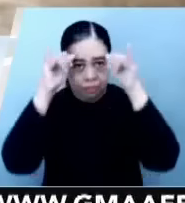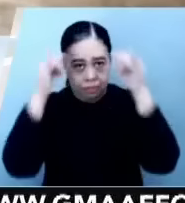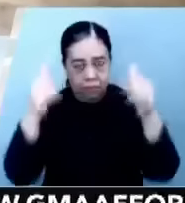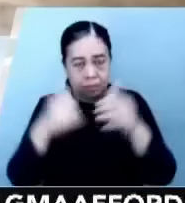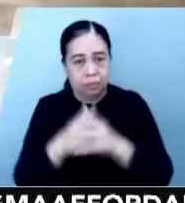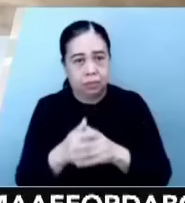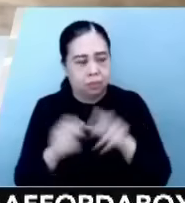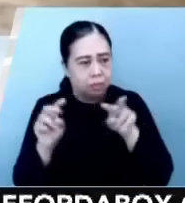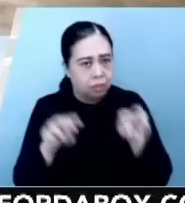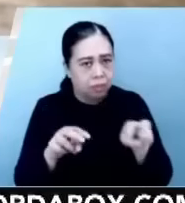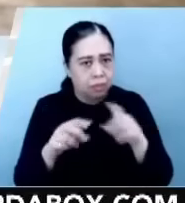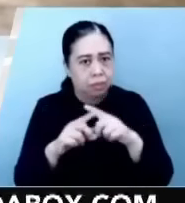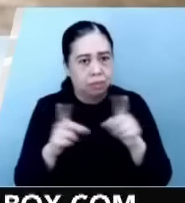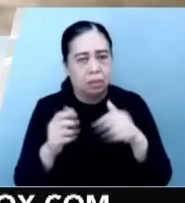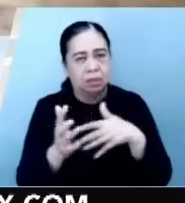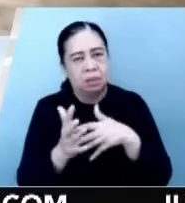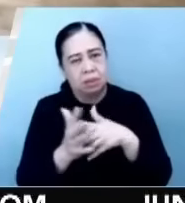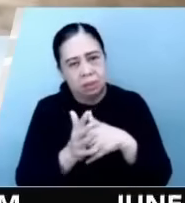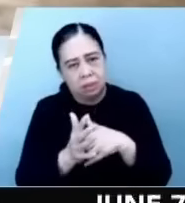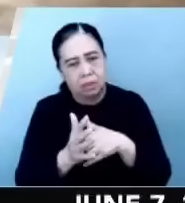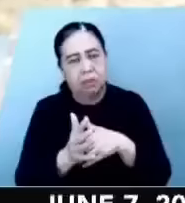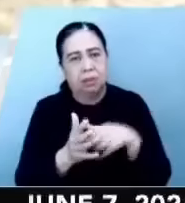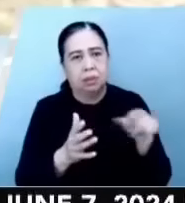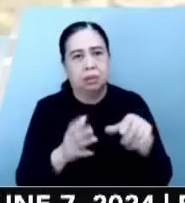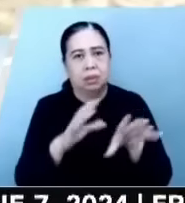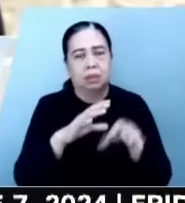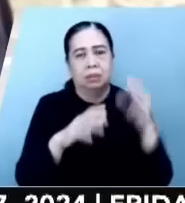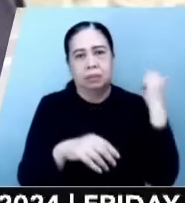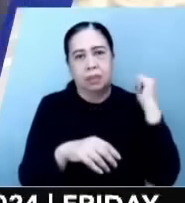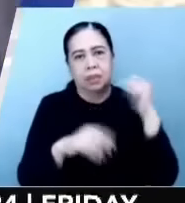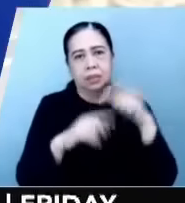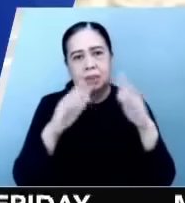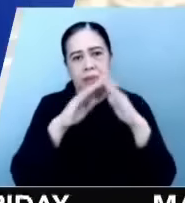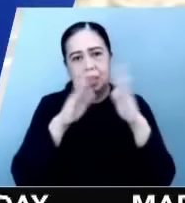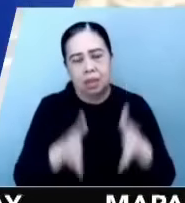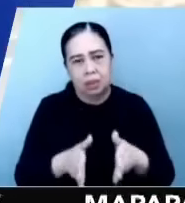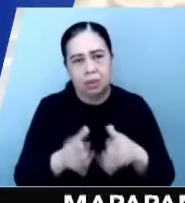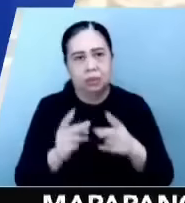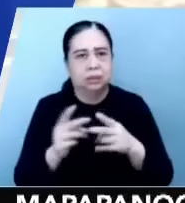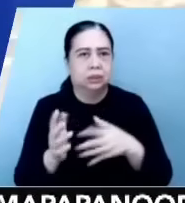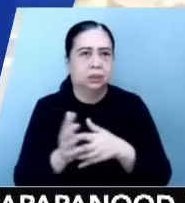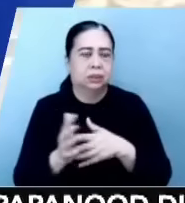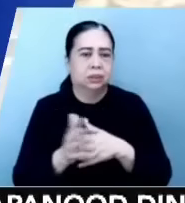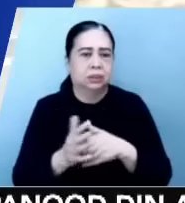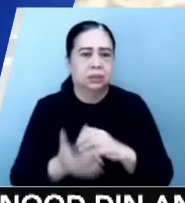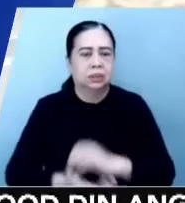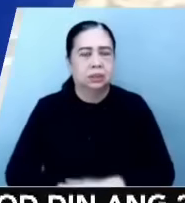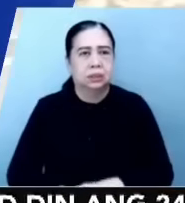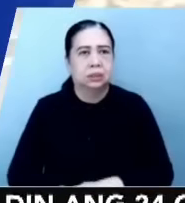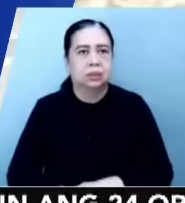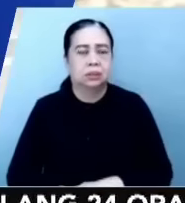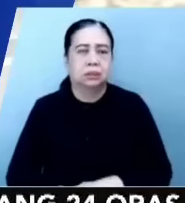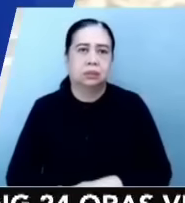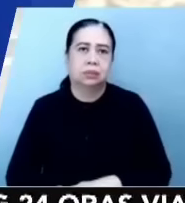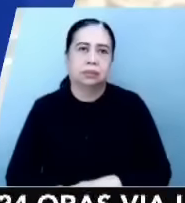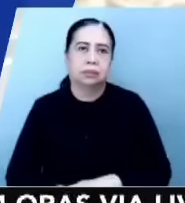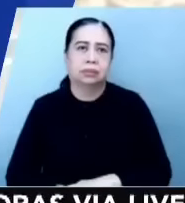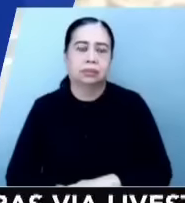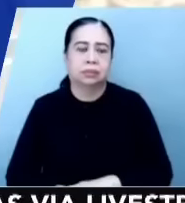niyang nangihina na sa likuran ng kanilang bahay. Do hina-hina gid ang kaon, nagkulang-kulang gid ba? Hindi gid ma kwan gid